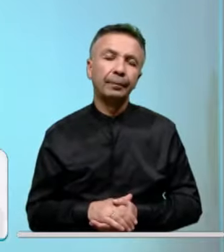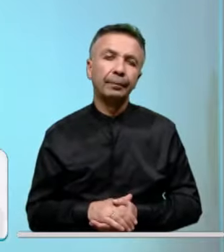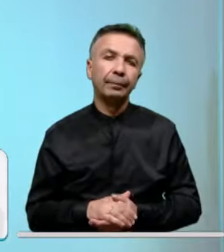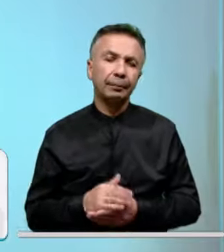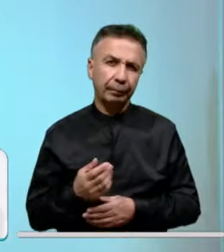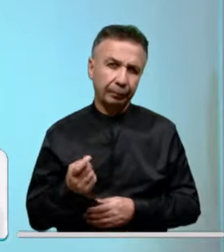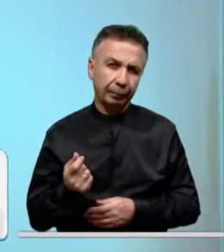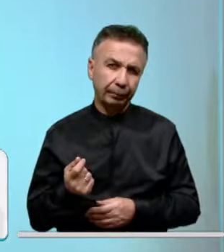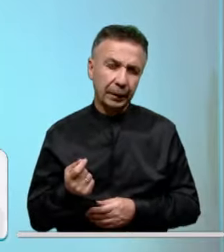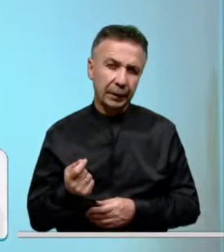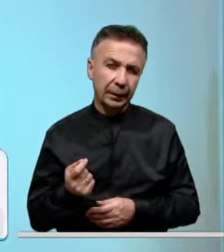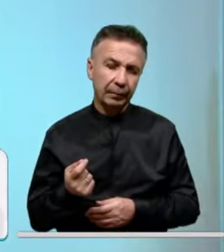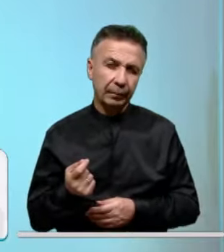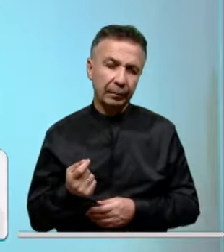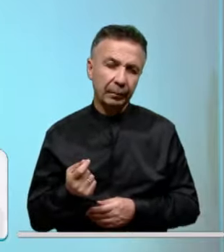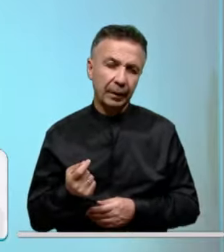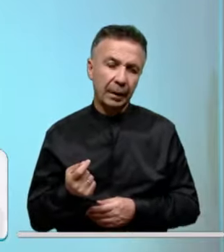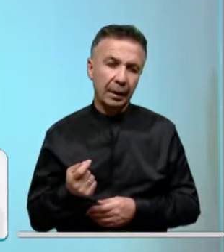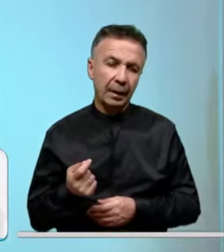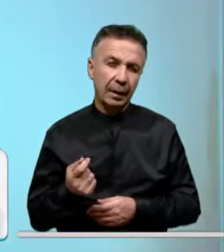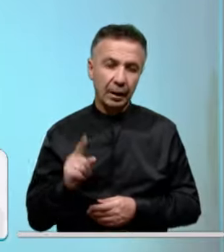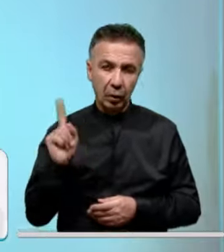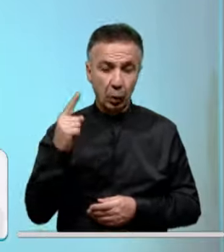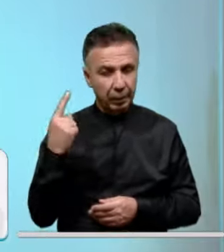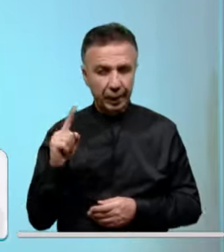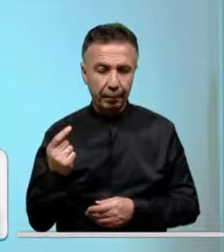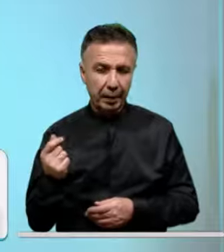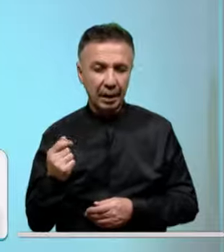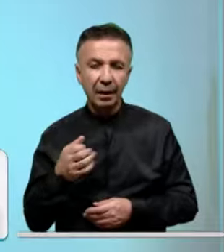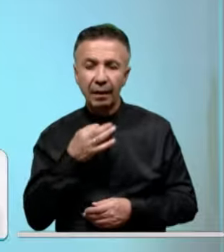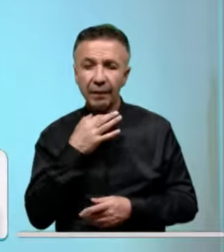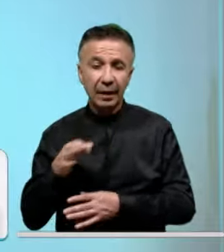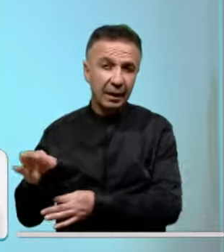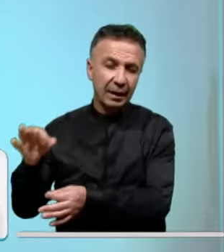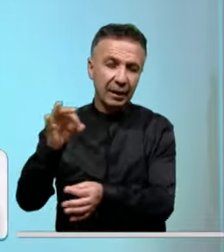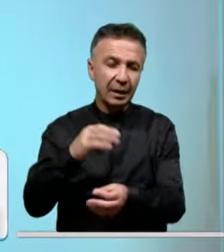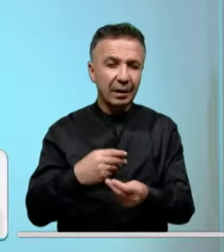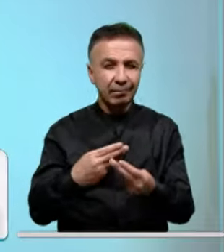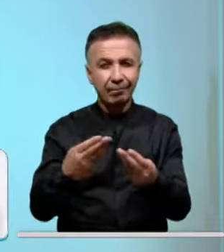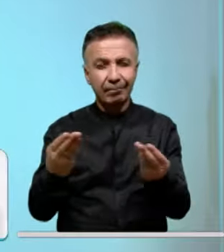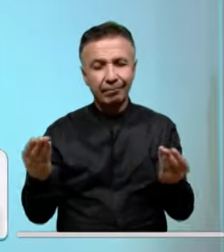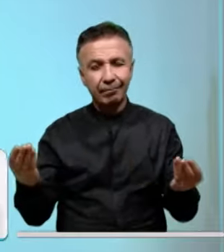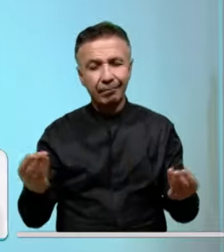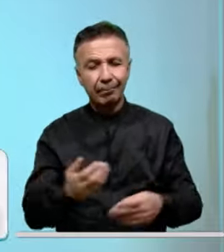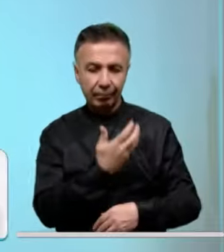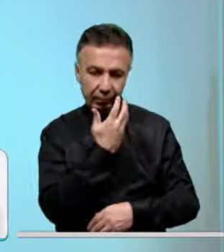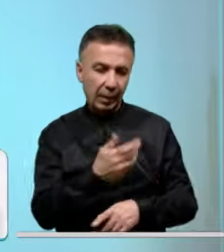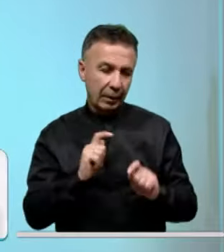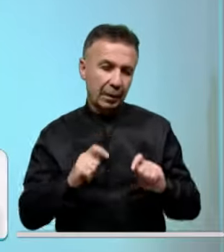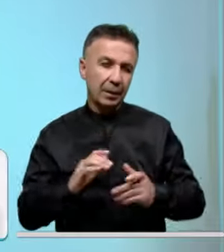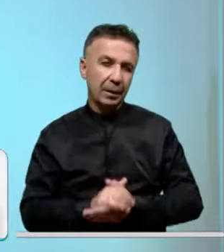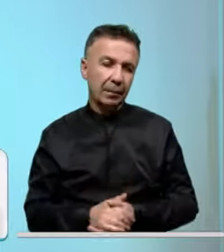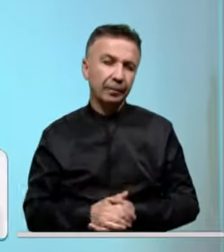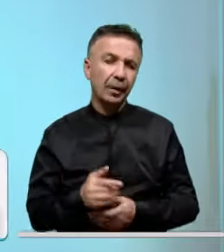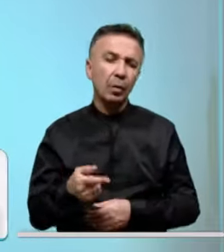bedelini, geriye kalan miktarı fakir fukaraya tasadduk etmesini tavsiye ederiz. Peki